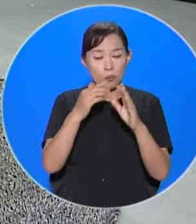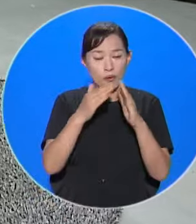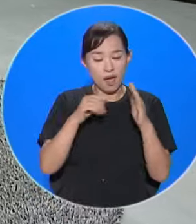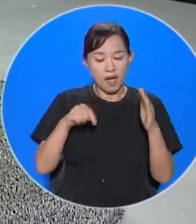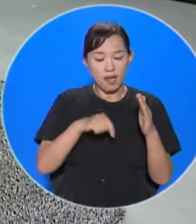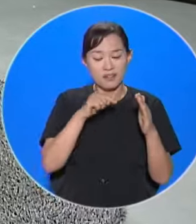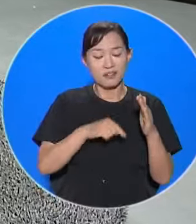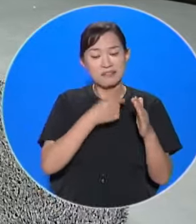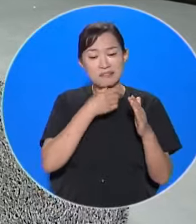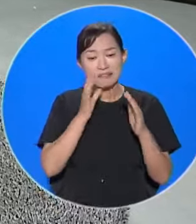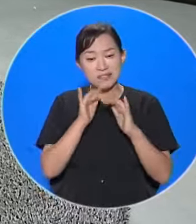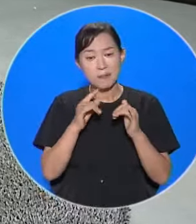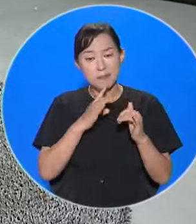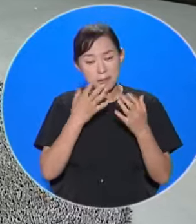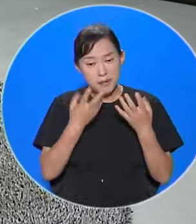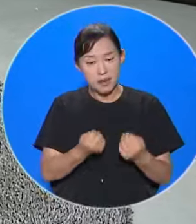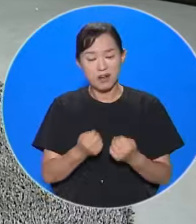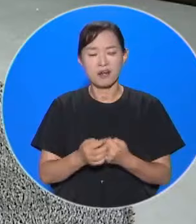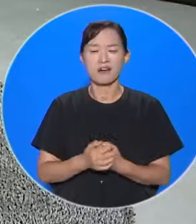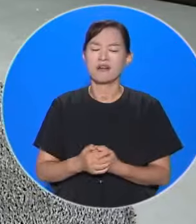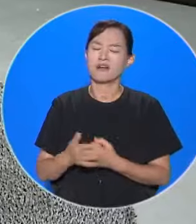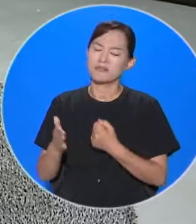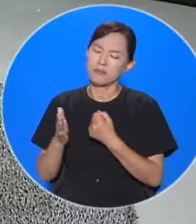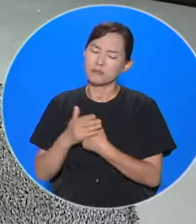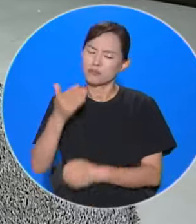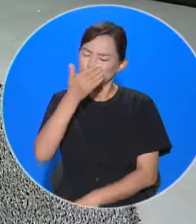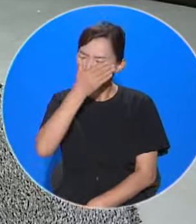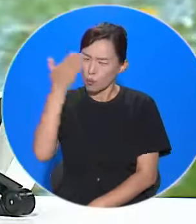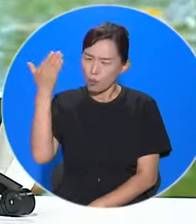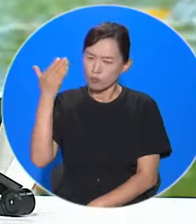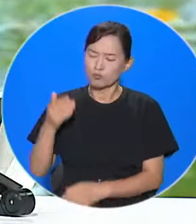많다고요? 예. 네. 그래서 젊은